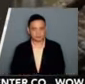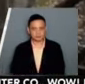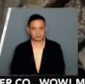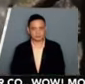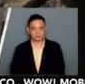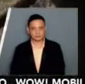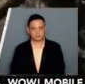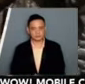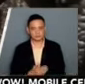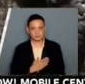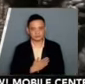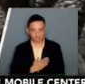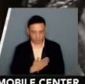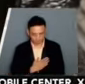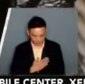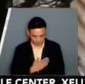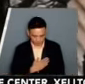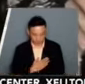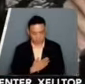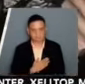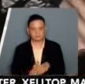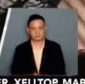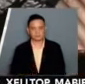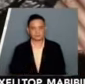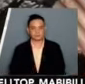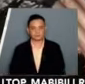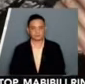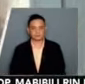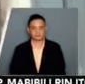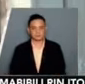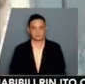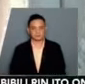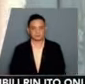Regional TV nagbabalita para sa Jimmy integrated news po kay